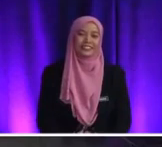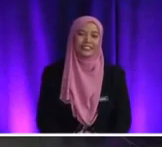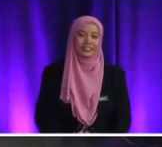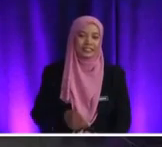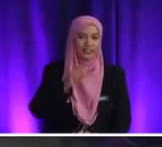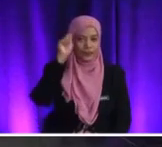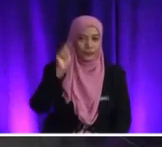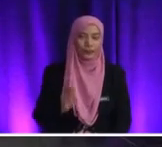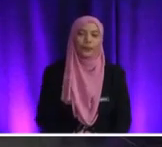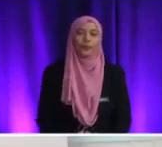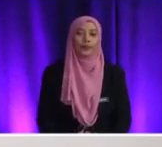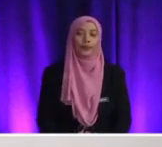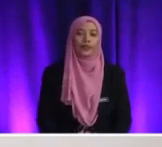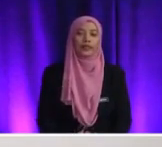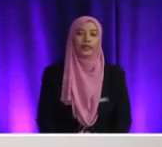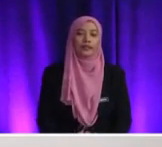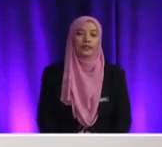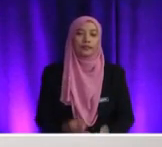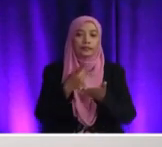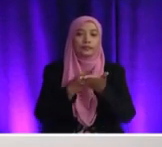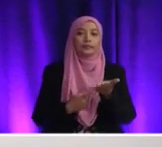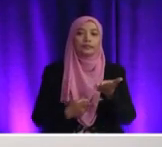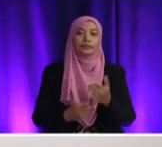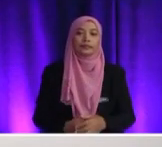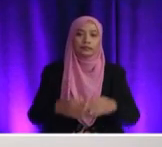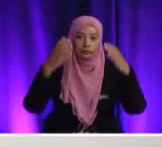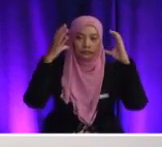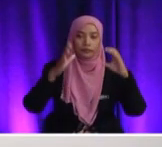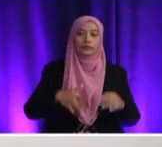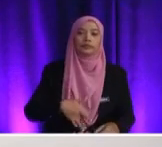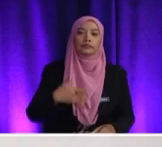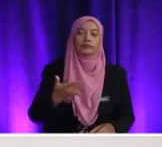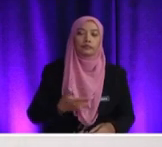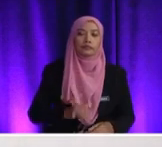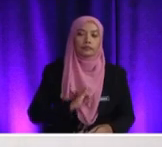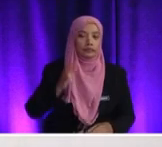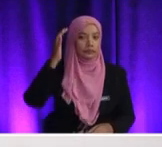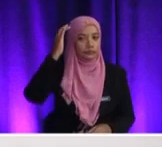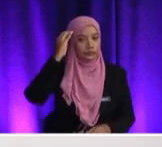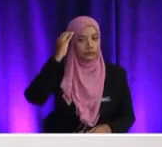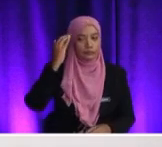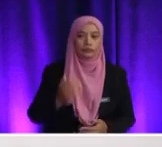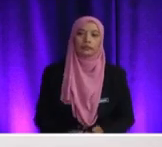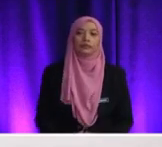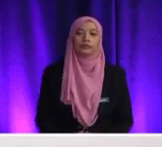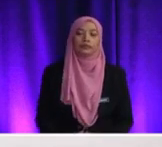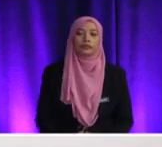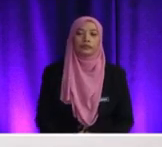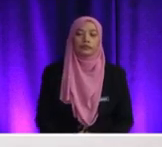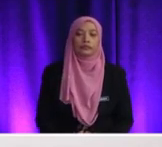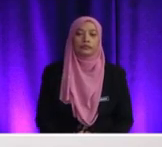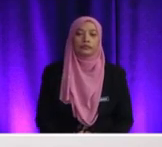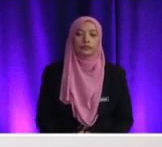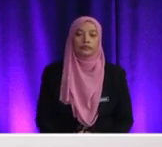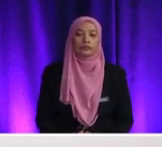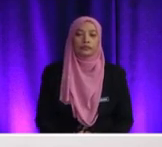Apakah nama bidang tersebut tikus tahu silakan bidang kimpalan cancel